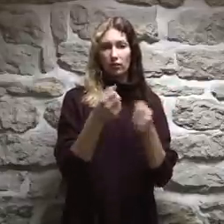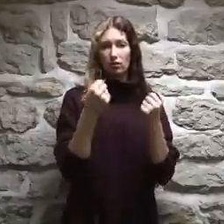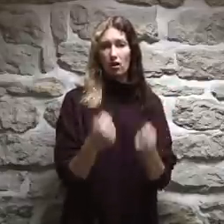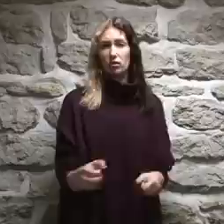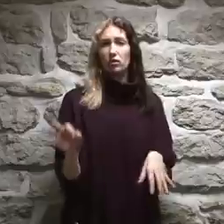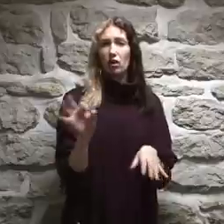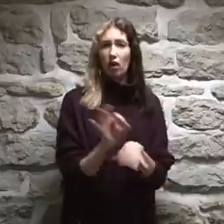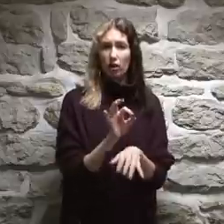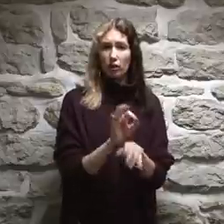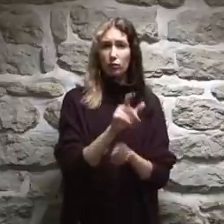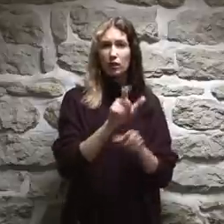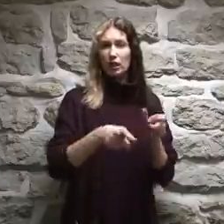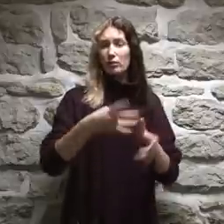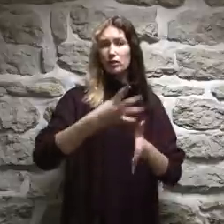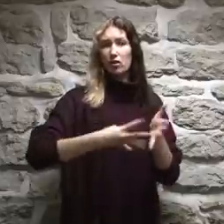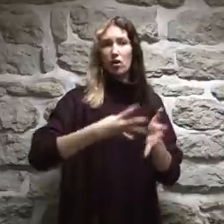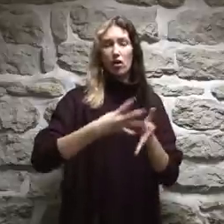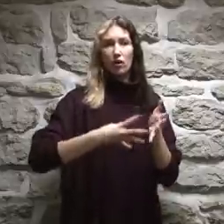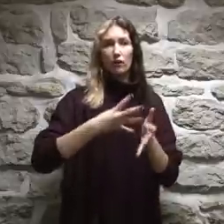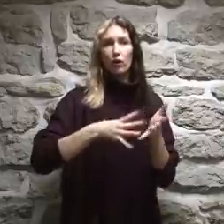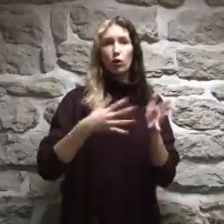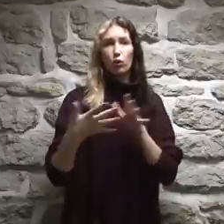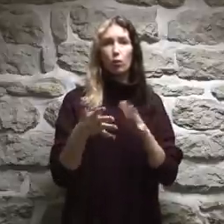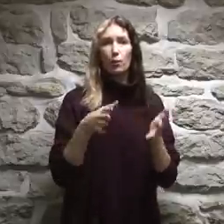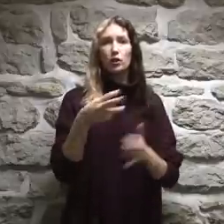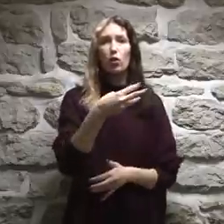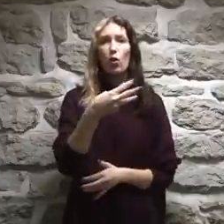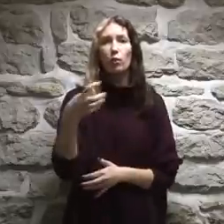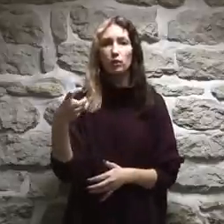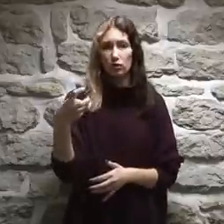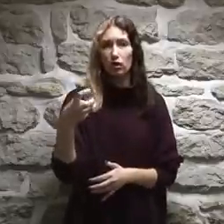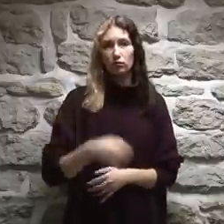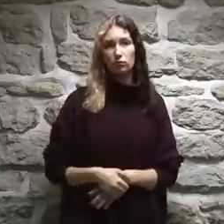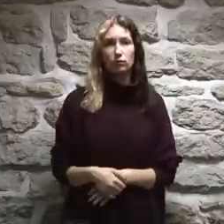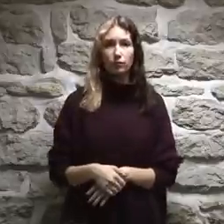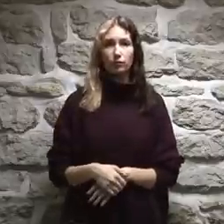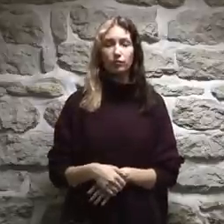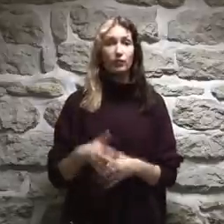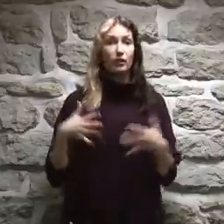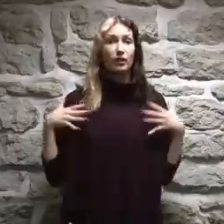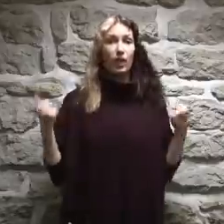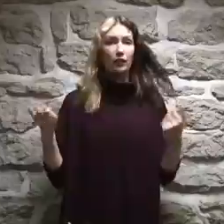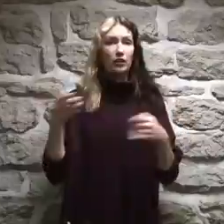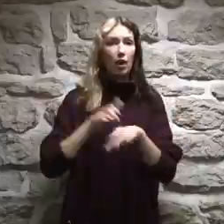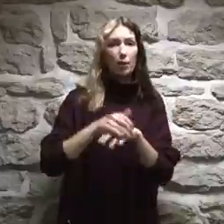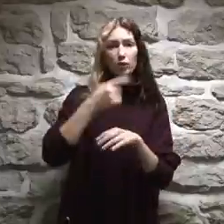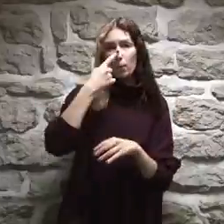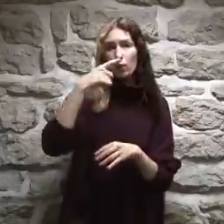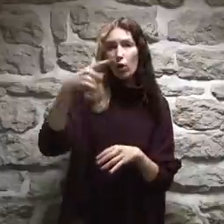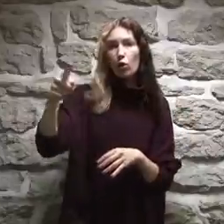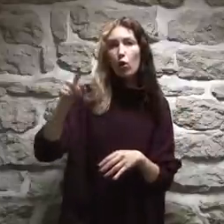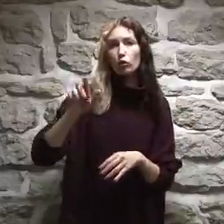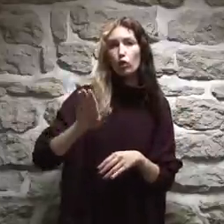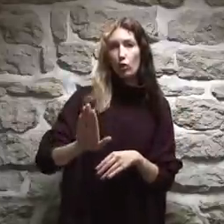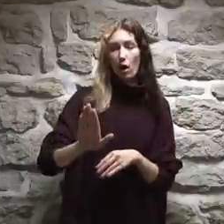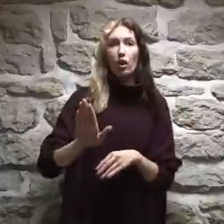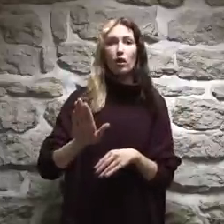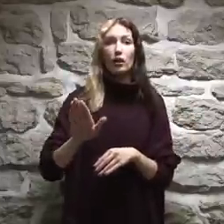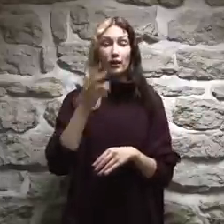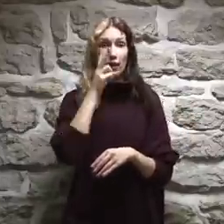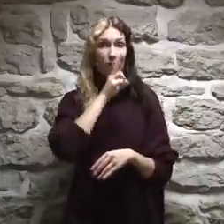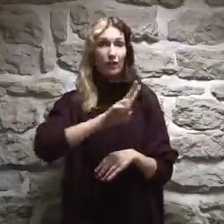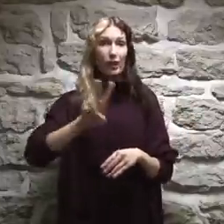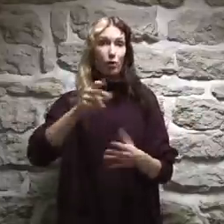raskeloomuliste COVID-i haigete arv on ligi 300 ja Terviseamet prognoosib siis ka